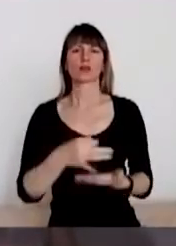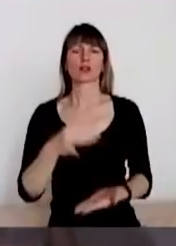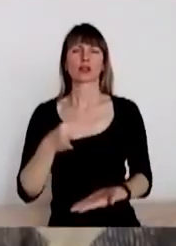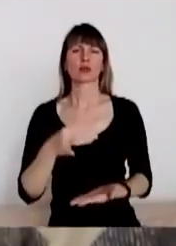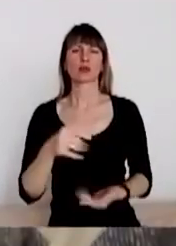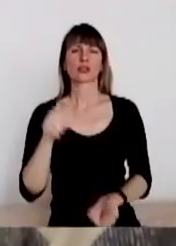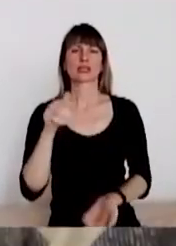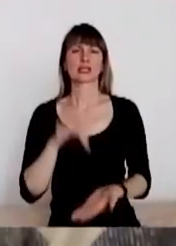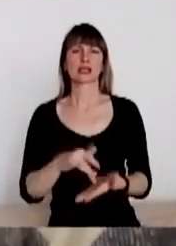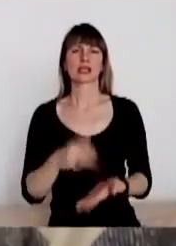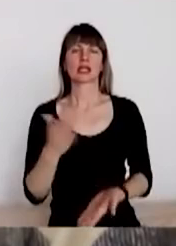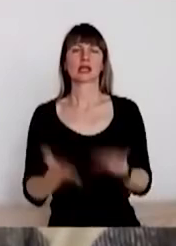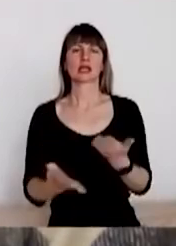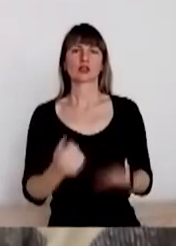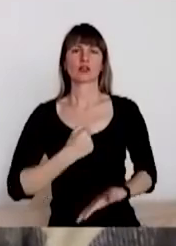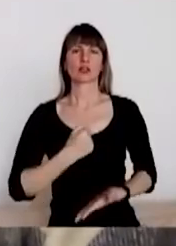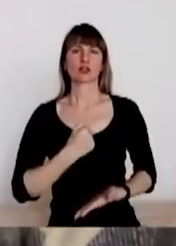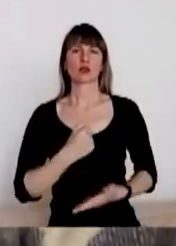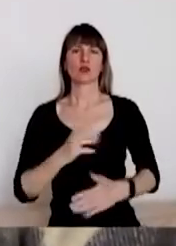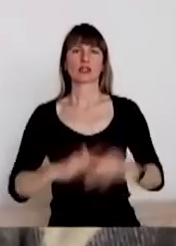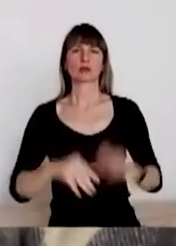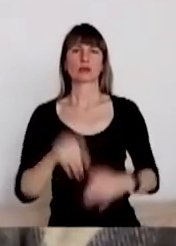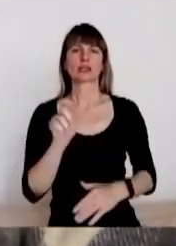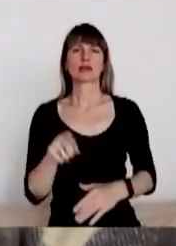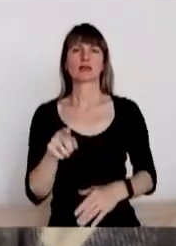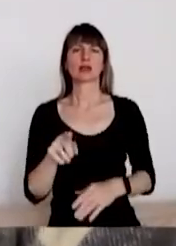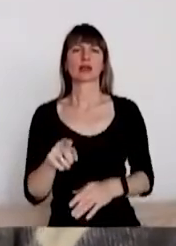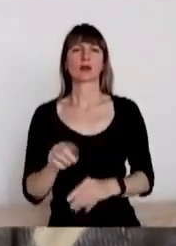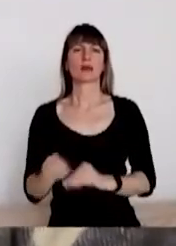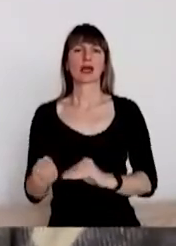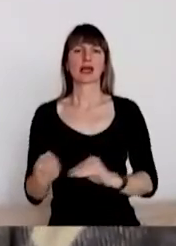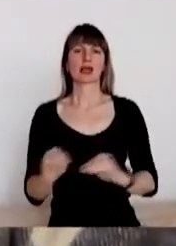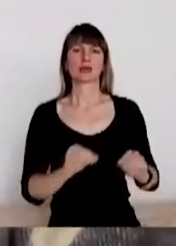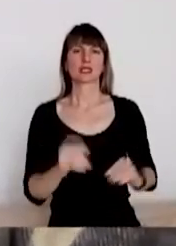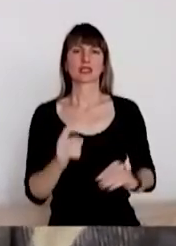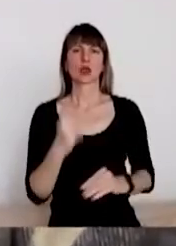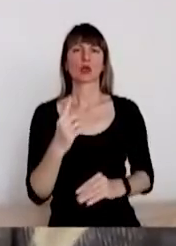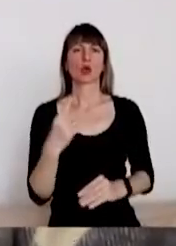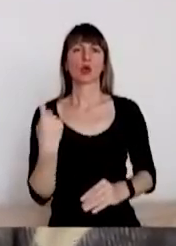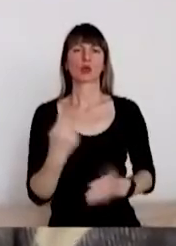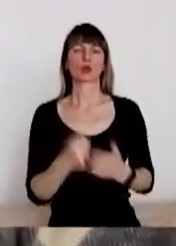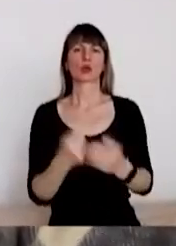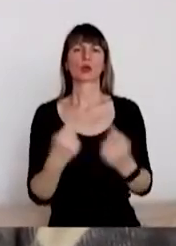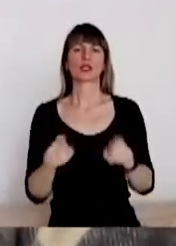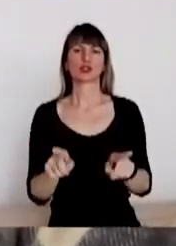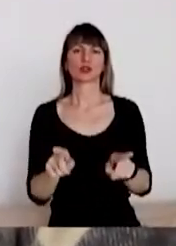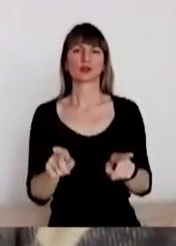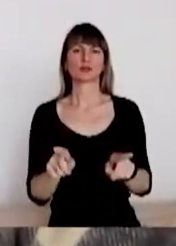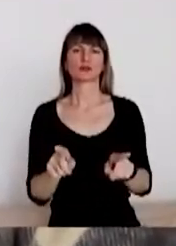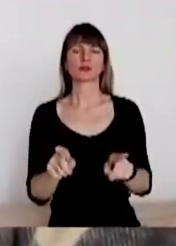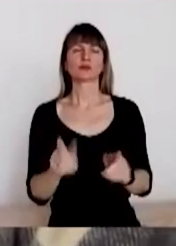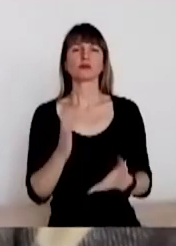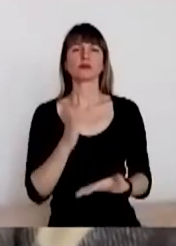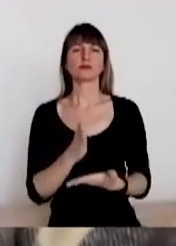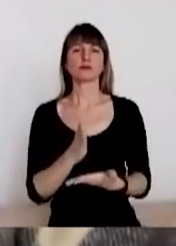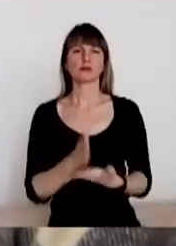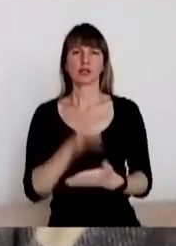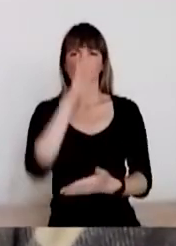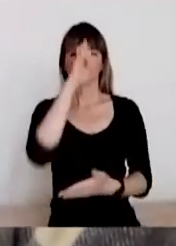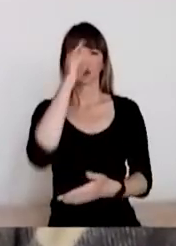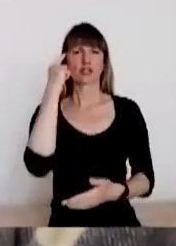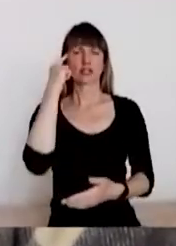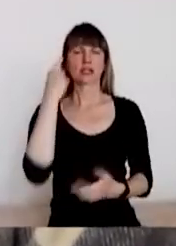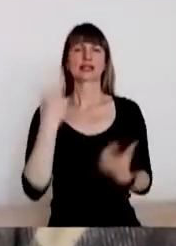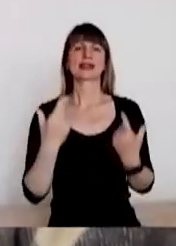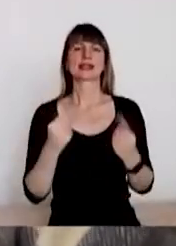Тобто, якщо військовий спеціаліст, він перемістився з однієї області до іншої, має держава знати, де